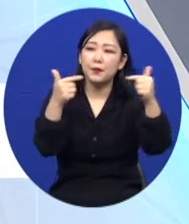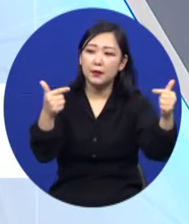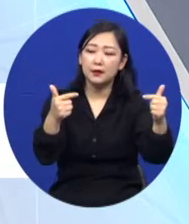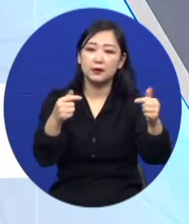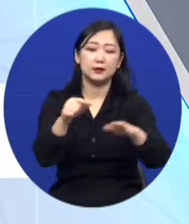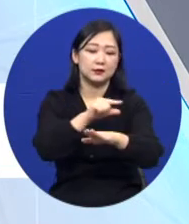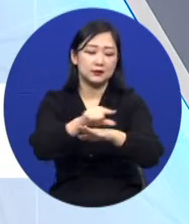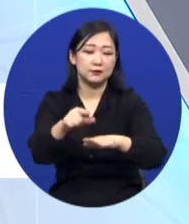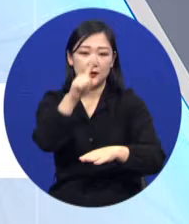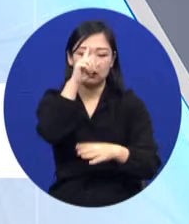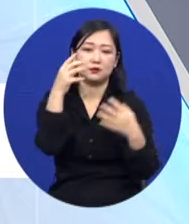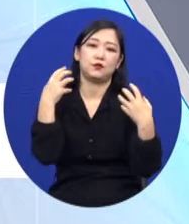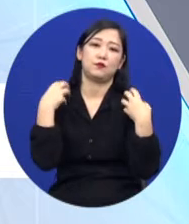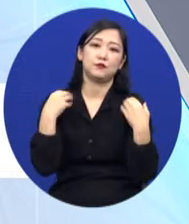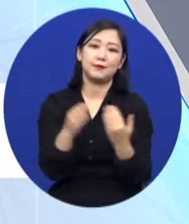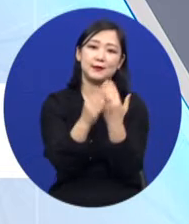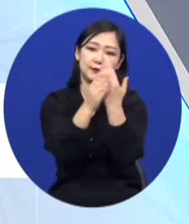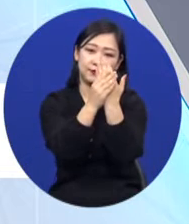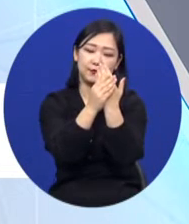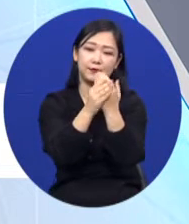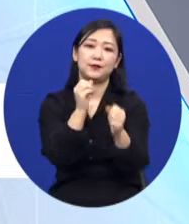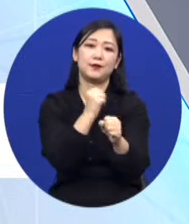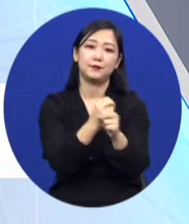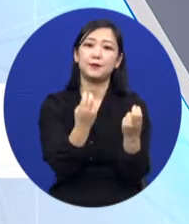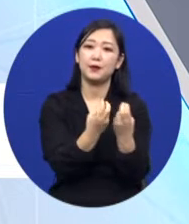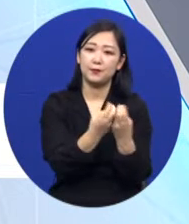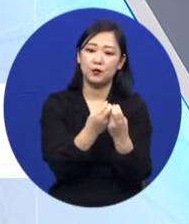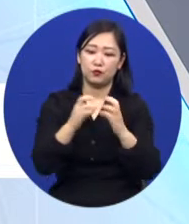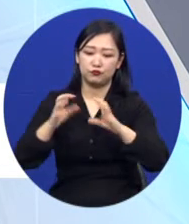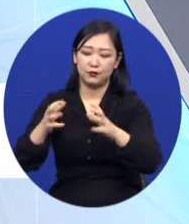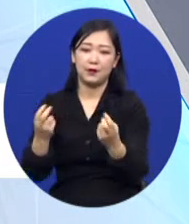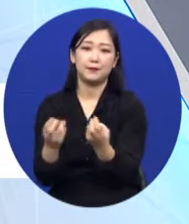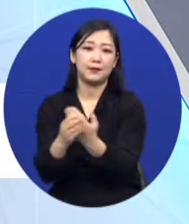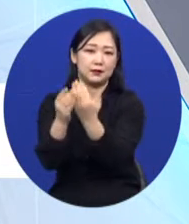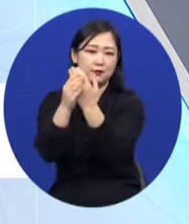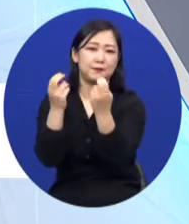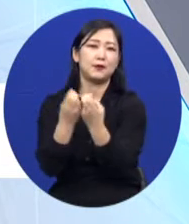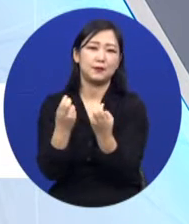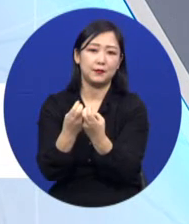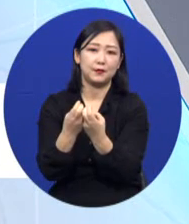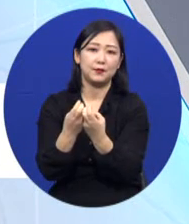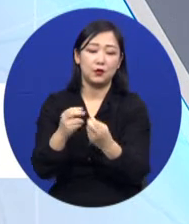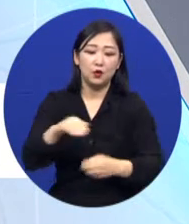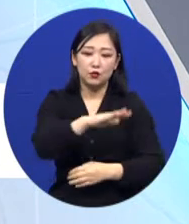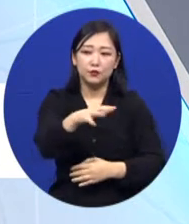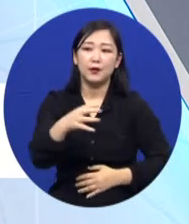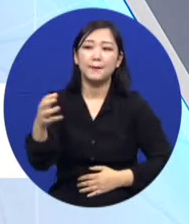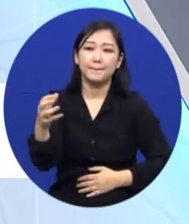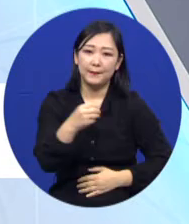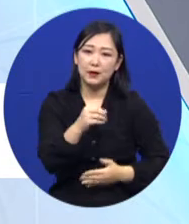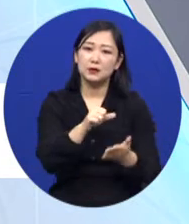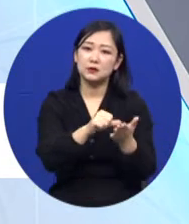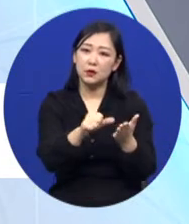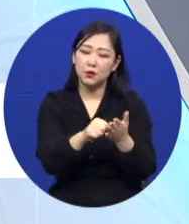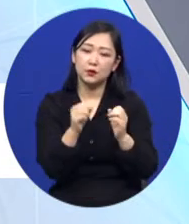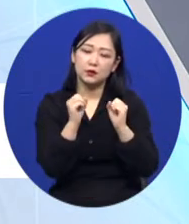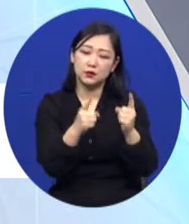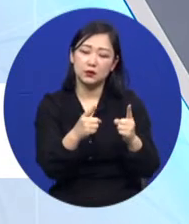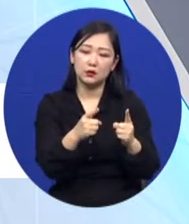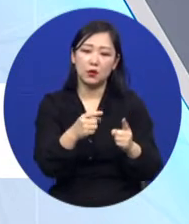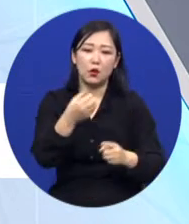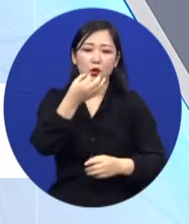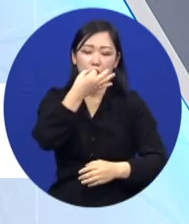지방정부 또는 지방자치가 발전하는 길이다. 그리고 국가가 발전하는 길이다. 그렇죠. 우리가 가진 자원과 기회가